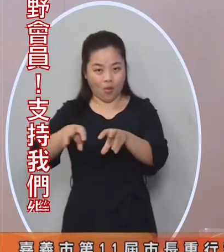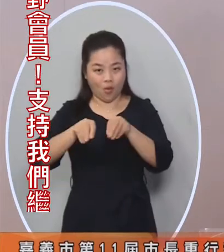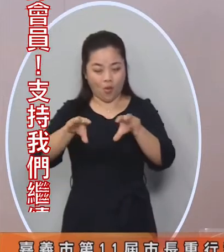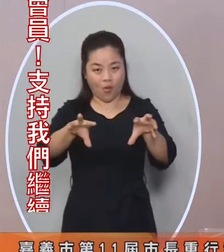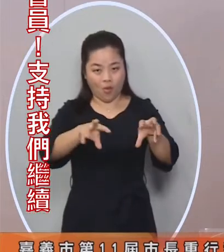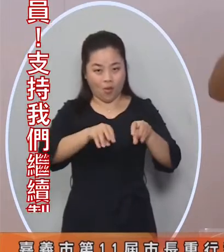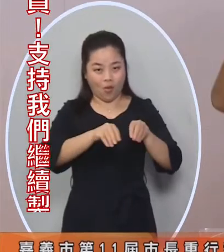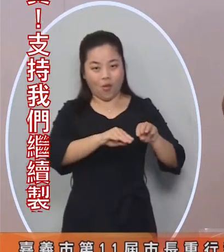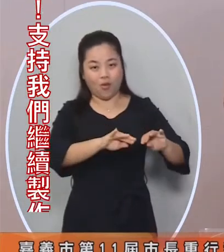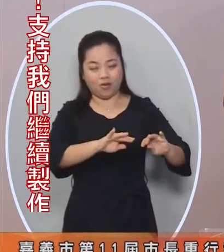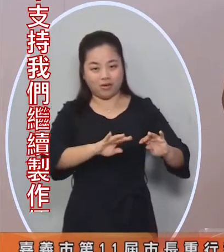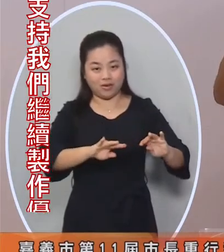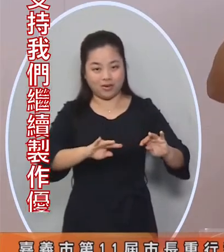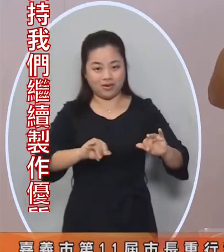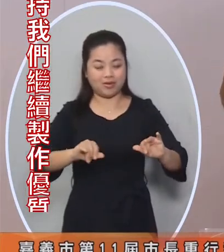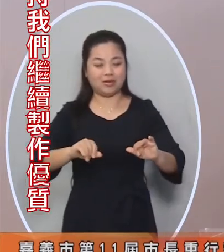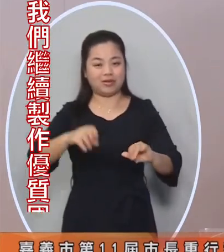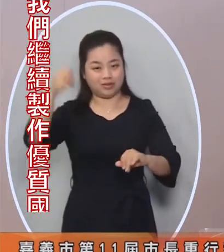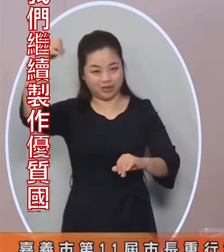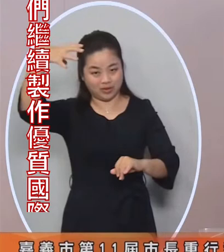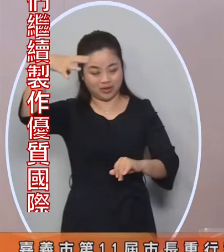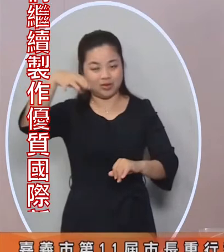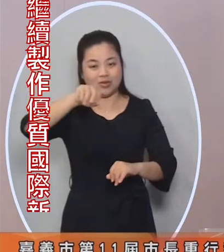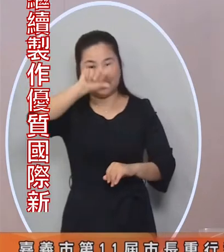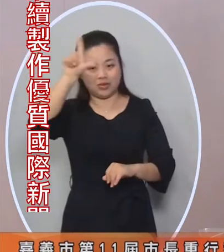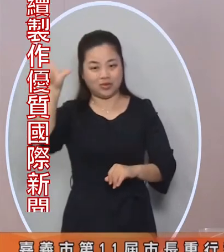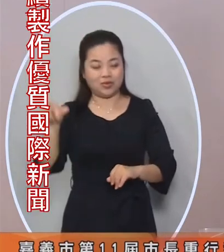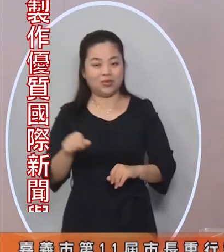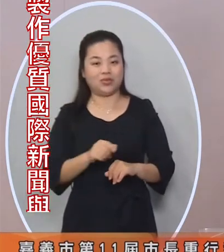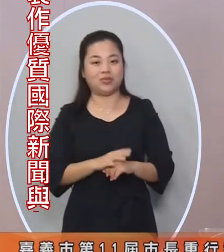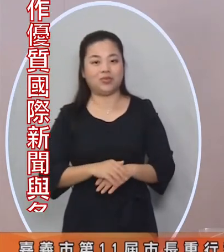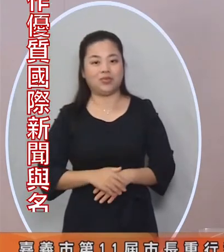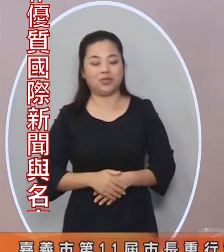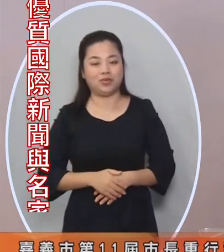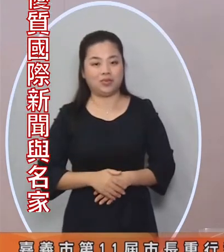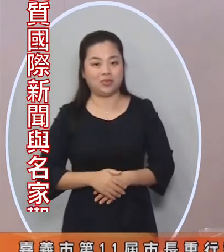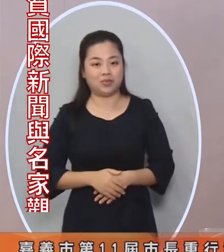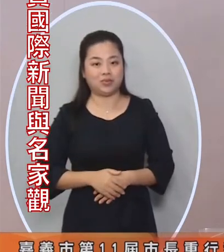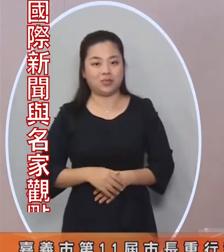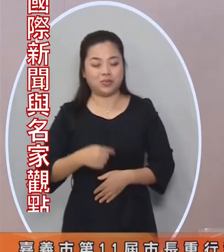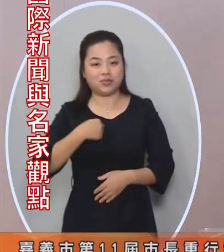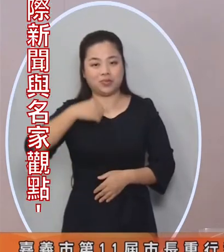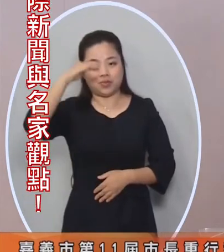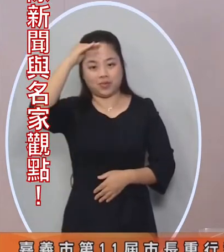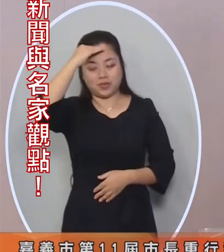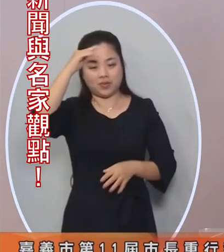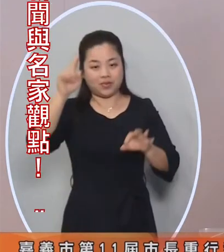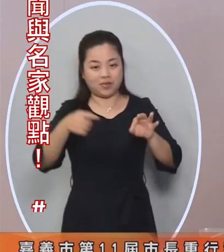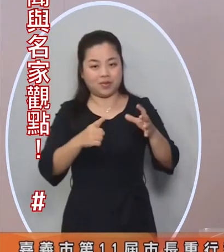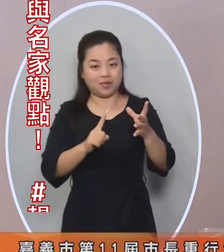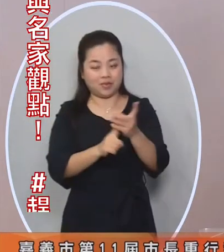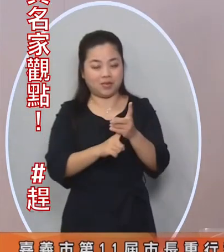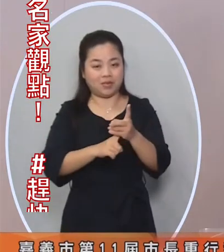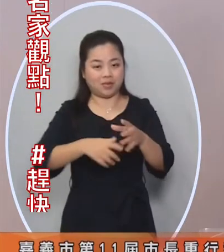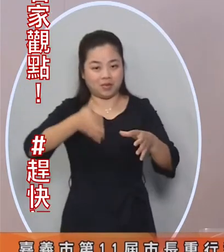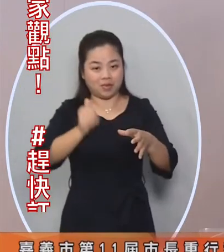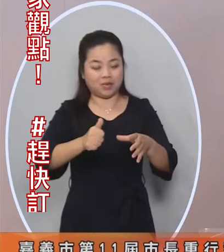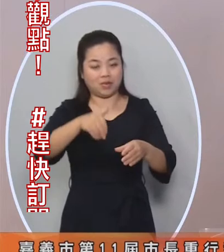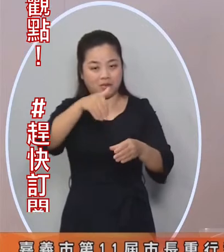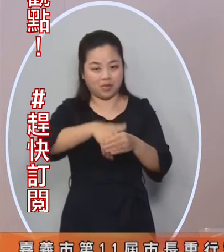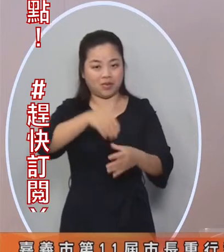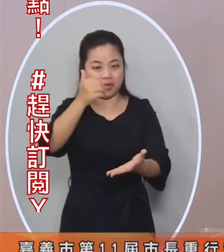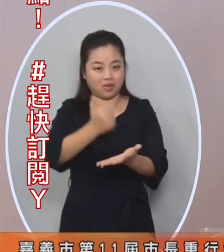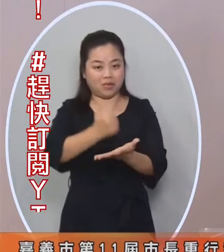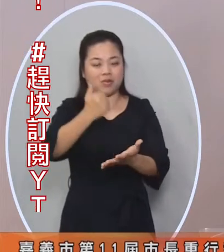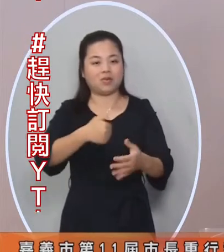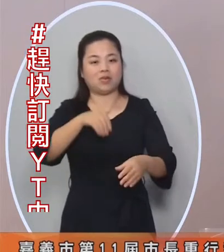天地所有的精华，一定显化，已经显化。我所渴望财神总统选总统，一定当